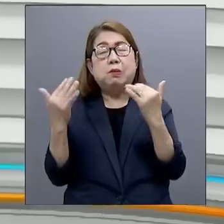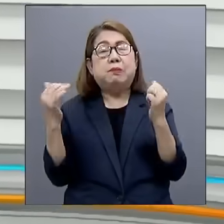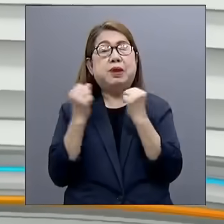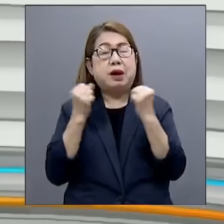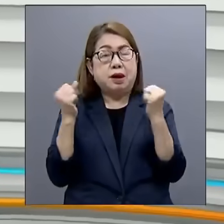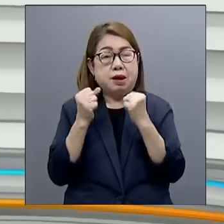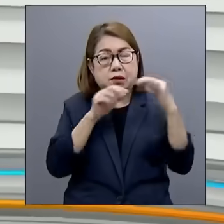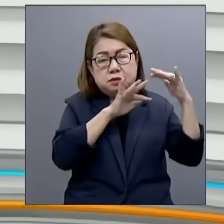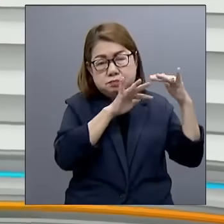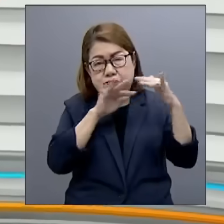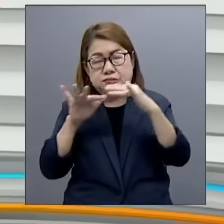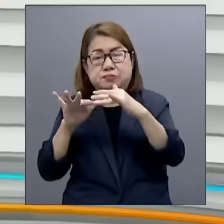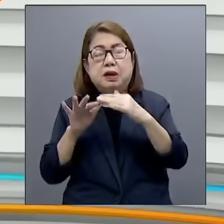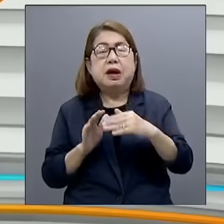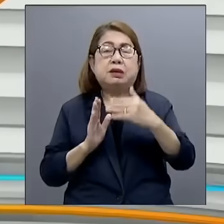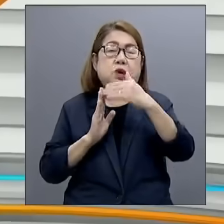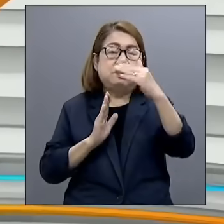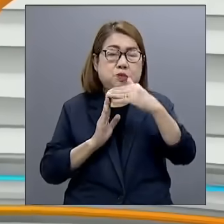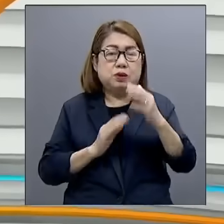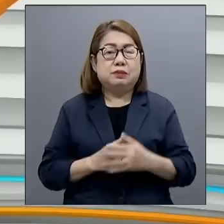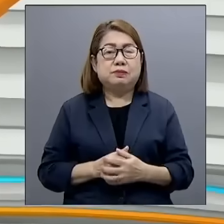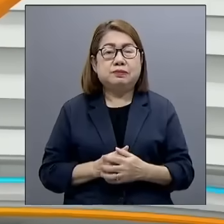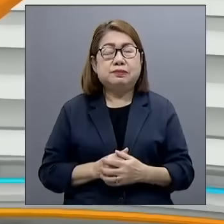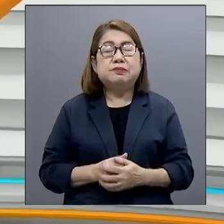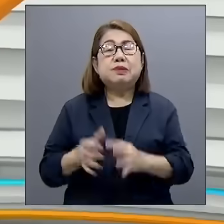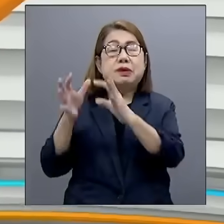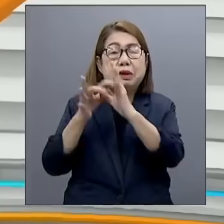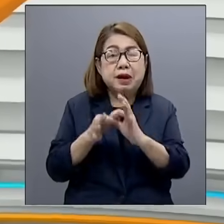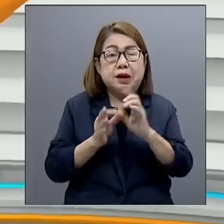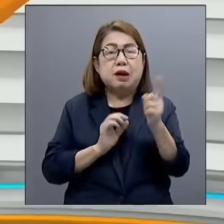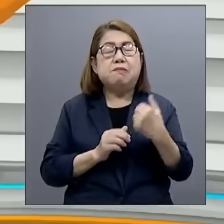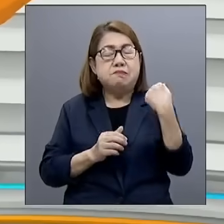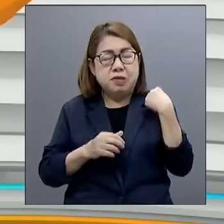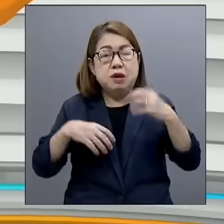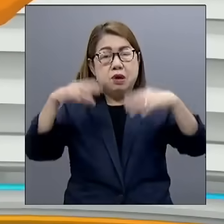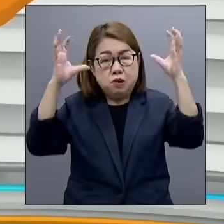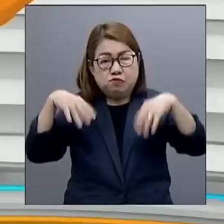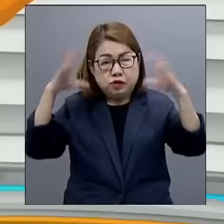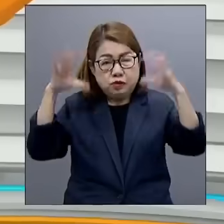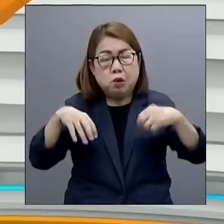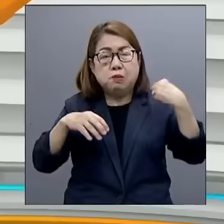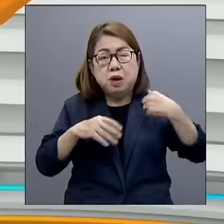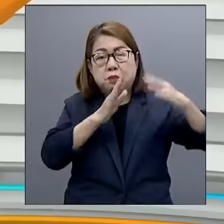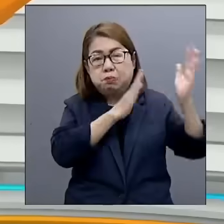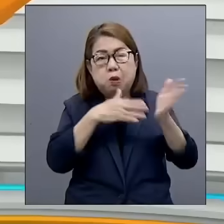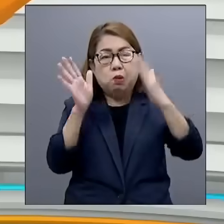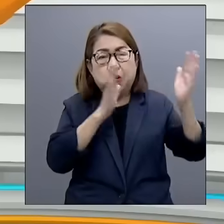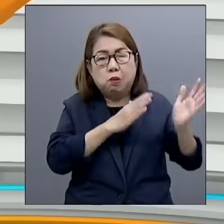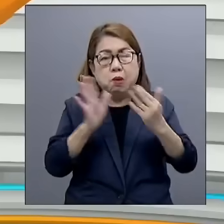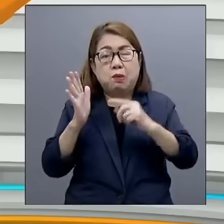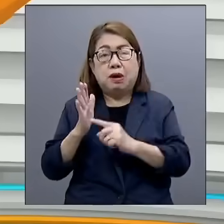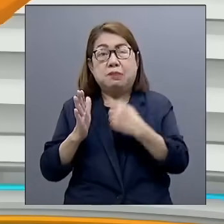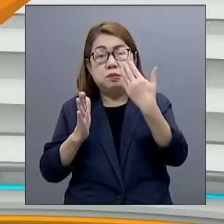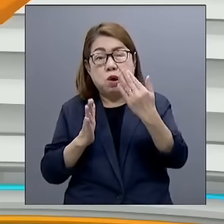ผ่ปกคลุมลงมาที่บริเวณประเทศไทยตอนบนนะคะส่งผลทำให้จะเกิดฝนฟ้าคะนองมีลมกระโชกแรงเกิดขึ้นในระยะแรกนะคะ